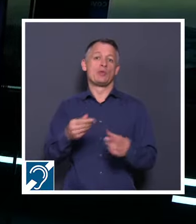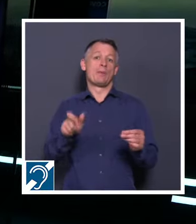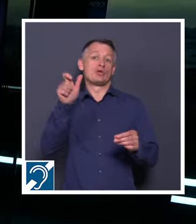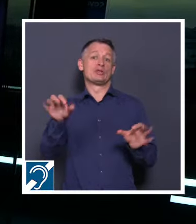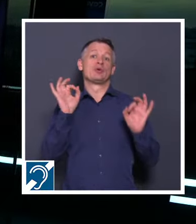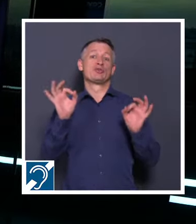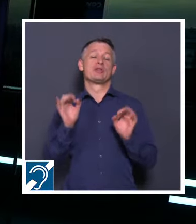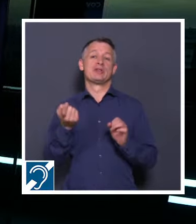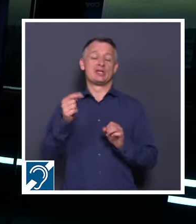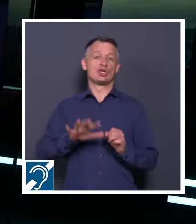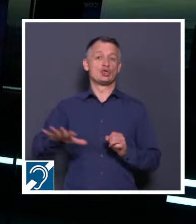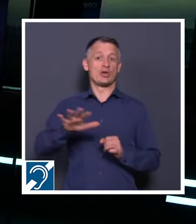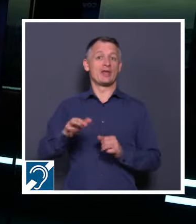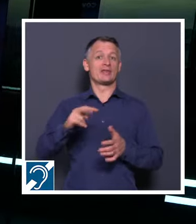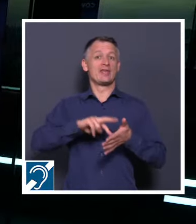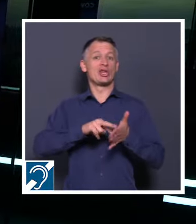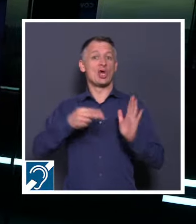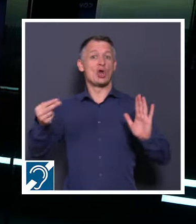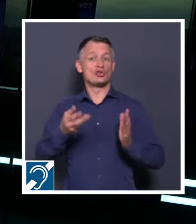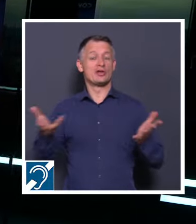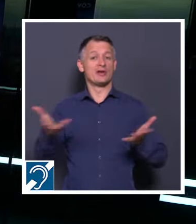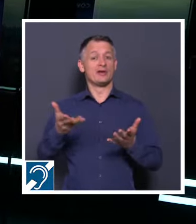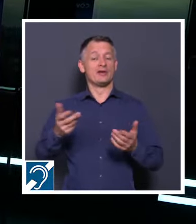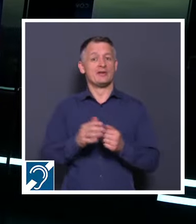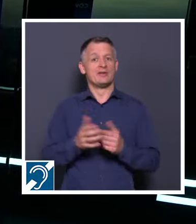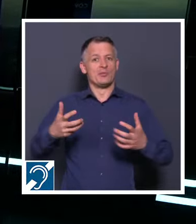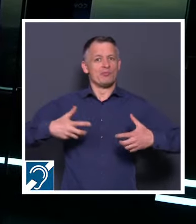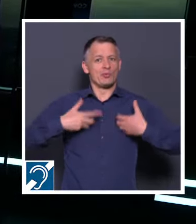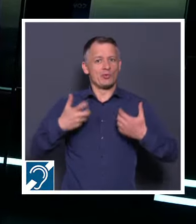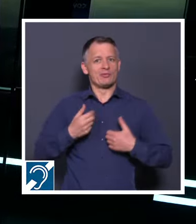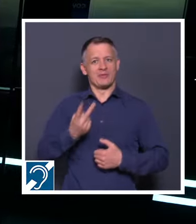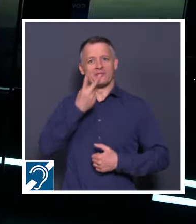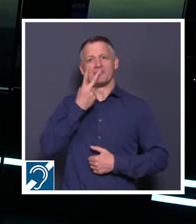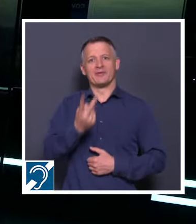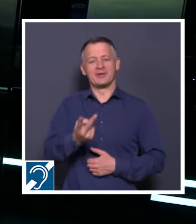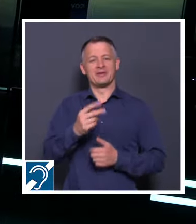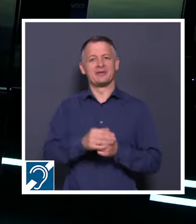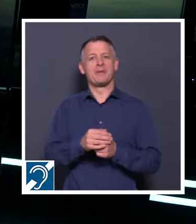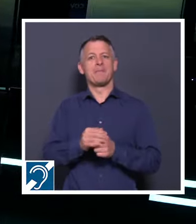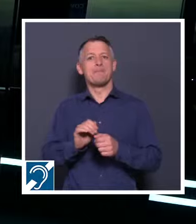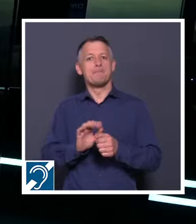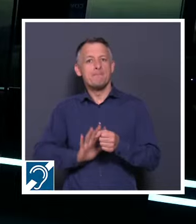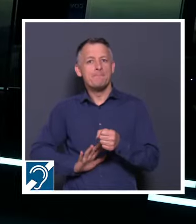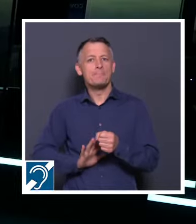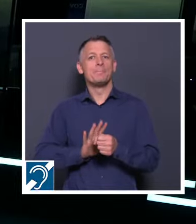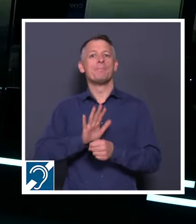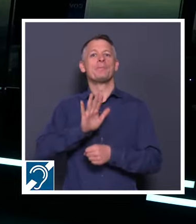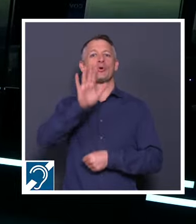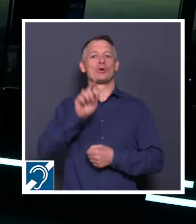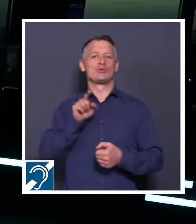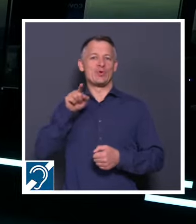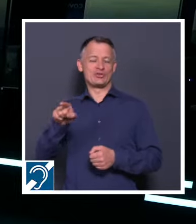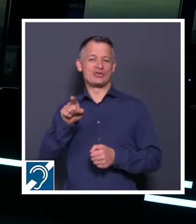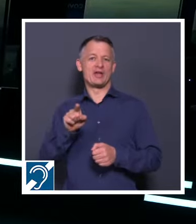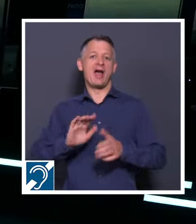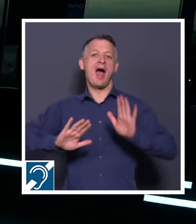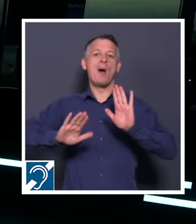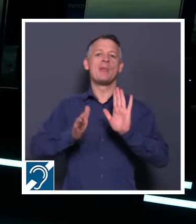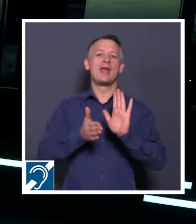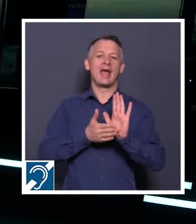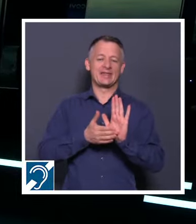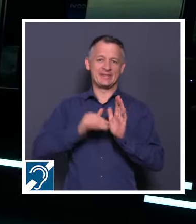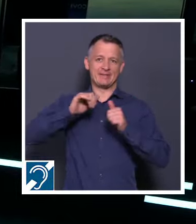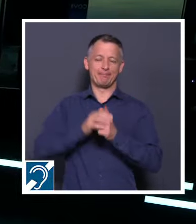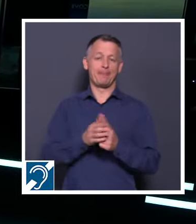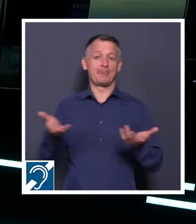fapt, din domeniul tehnologiei, care sunt entuziasmați de ceea ce înseamnă progresul acestei aplicații. O aplicație care va